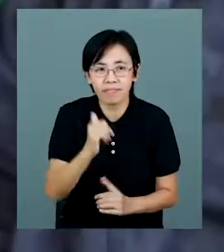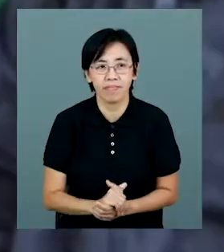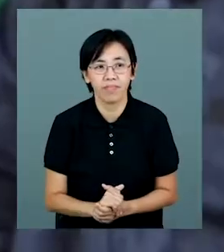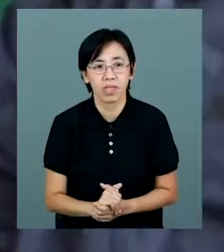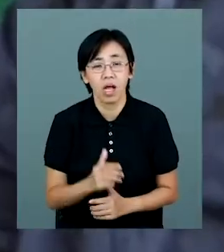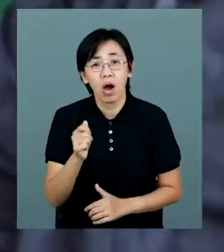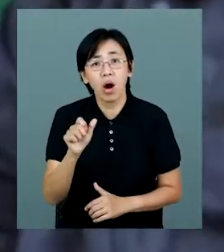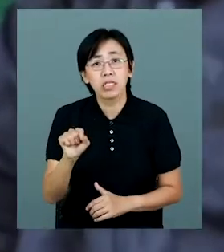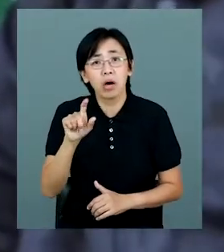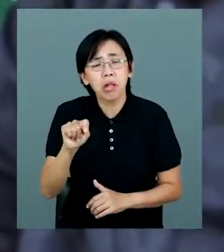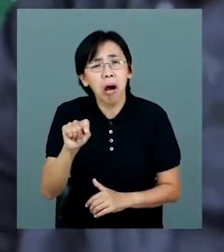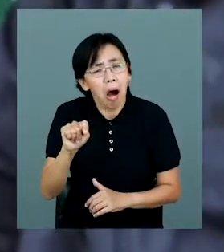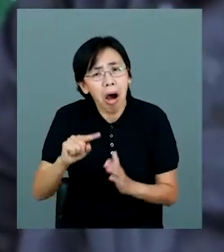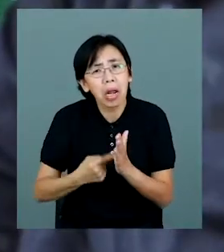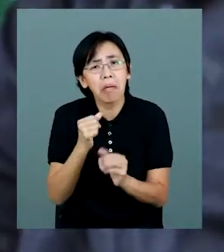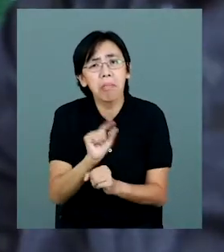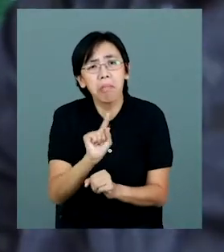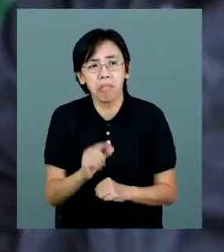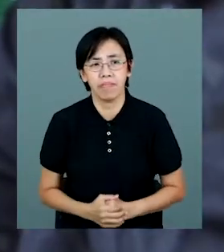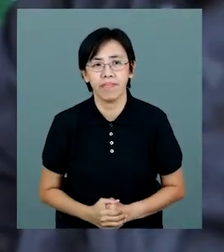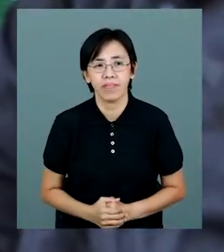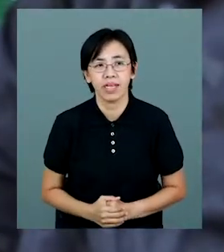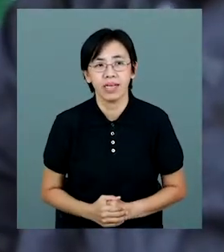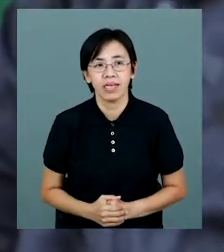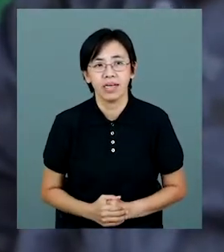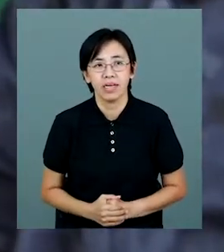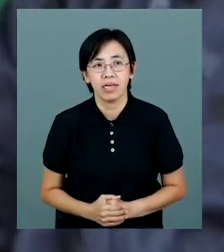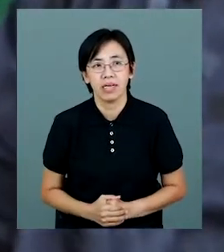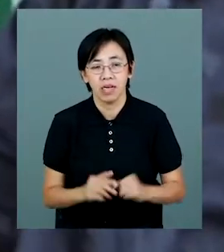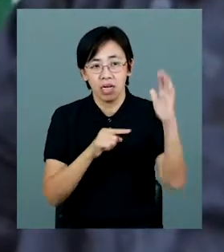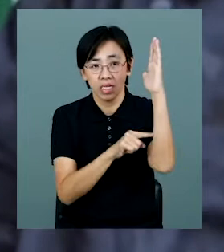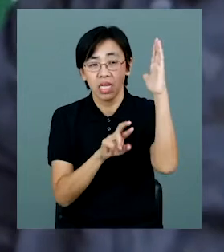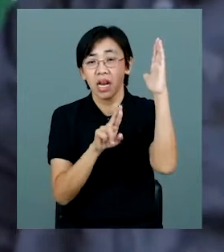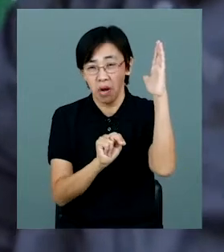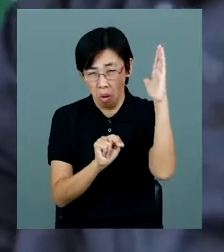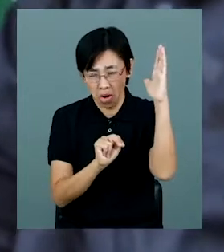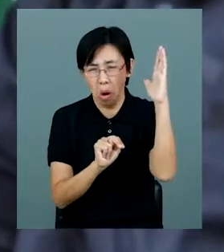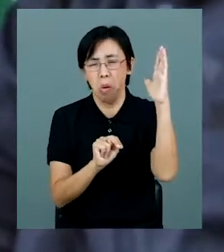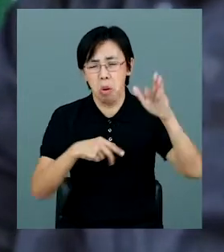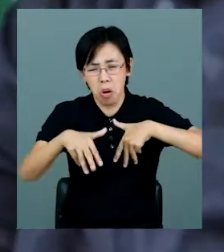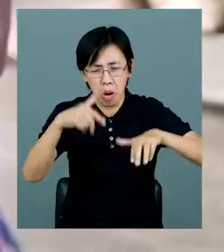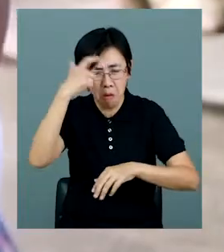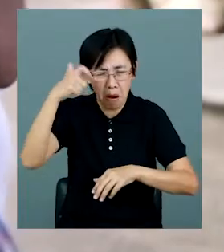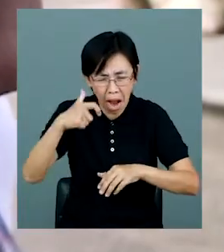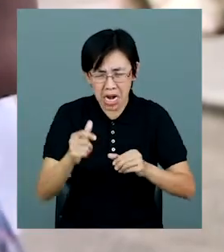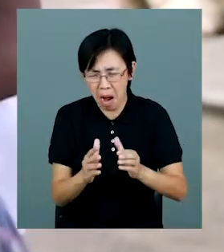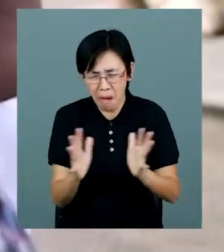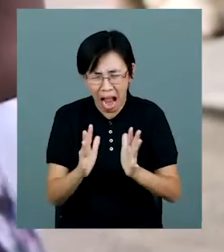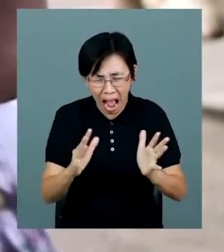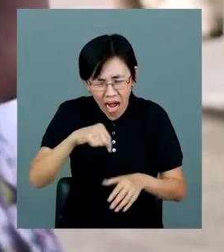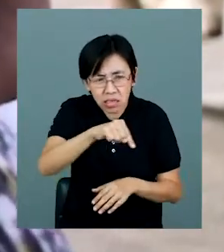าเต็งมาเป็นอสต.ได้ยังไงครับ ก็ที่แรกอ่ะอยู่ที่ระนองน่ะมีบ้านแยกค่ะ ครับ